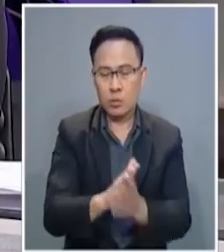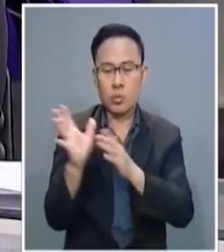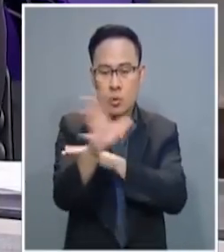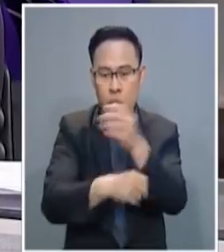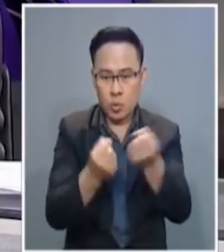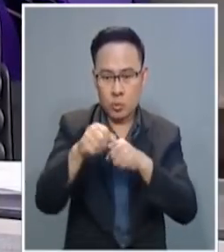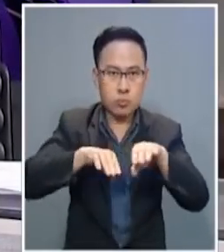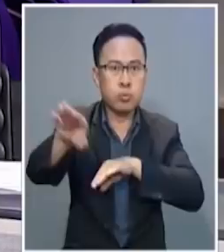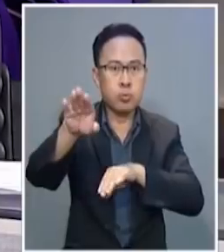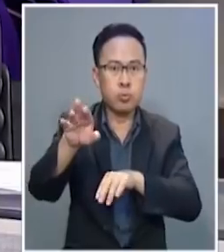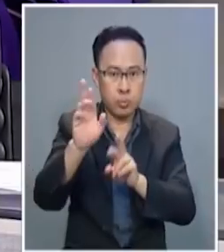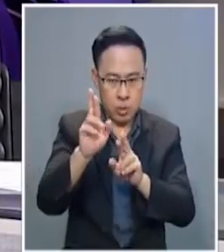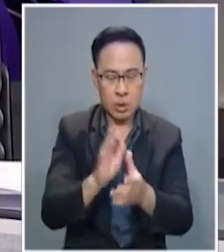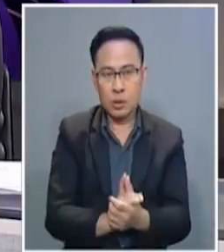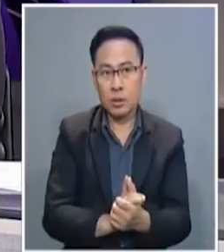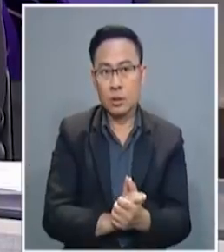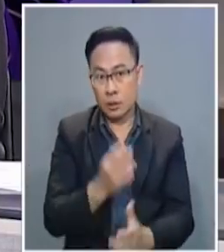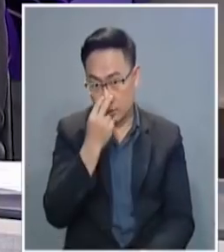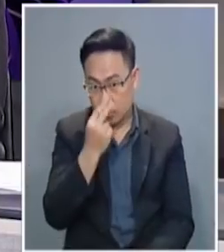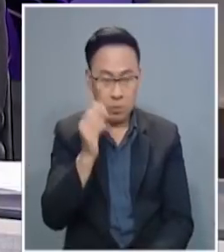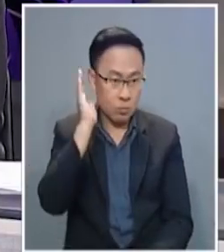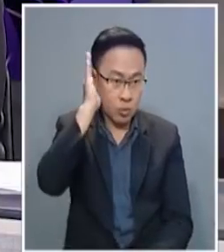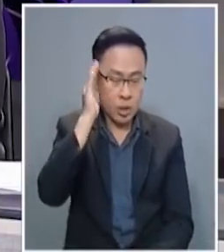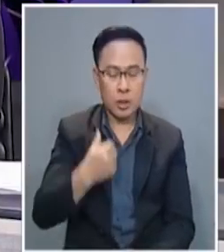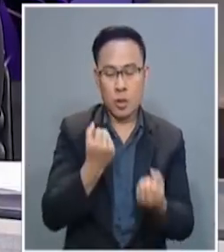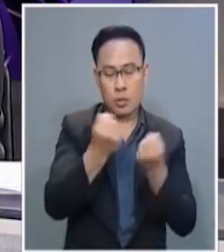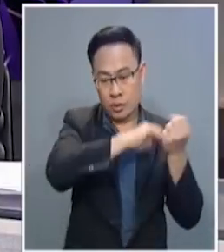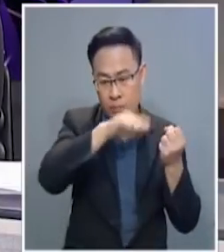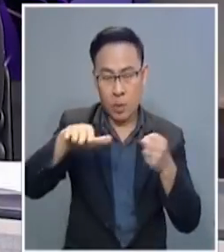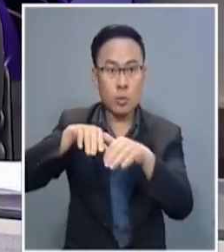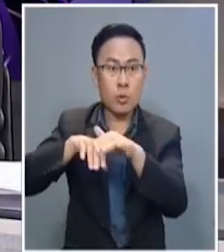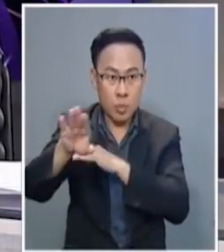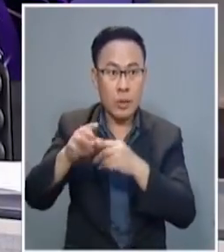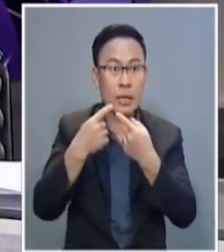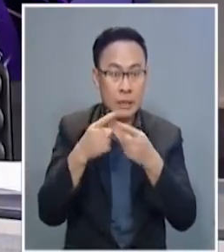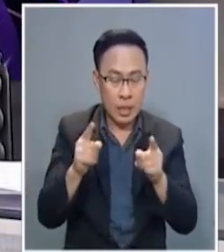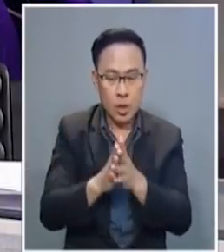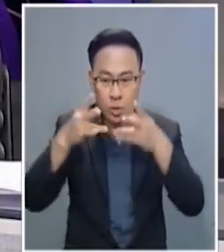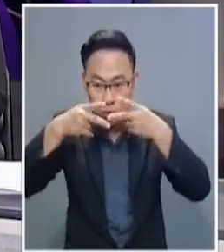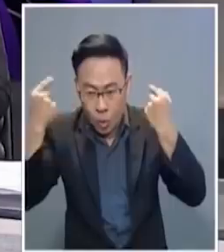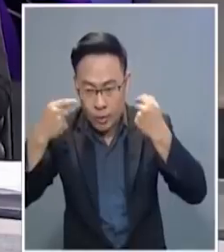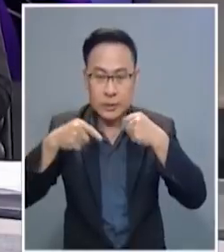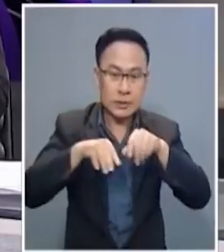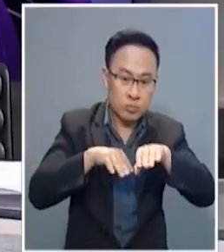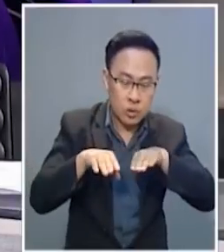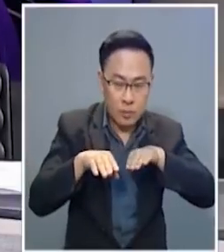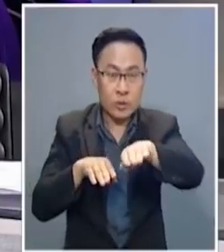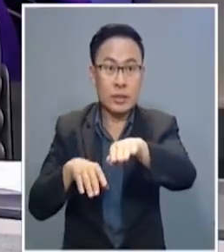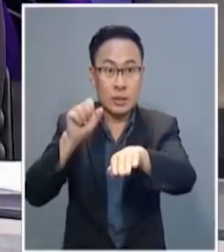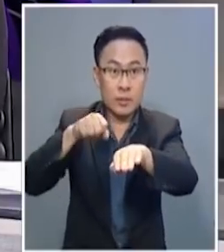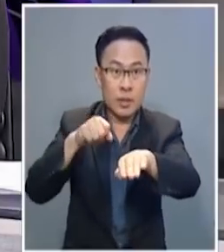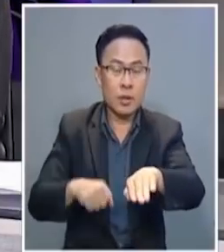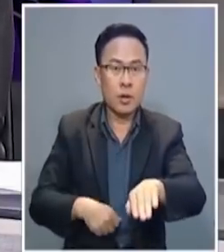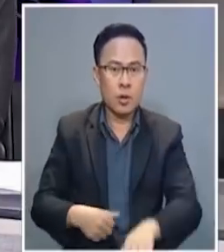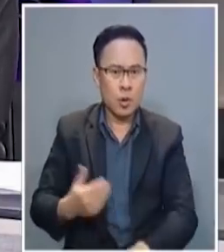มยรถเหมือนกรณีนี้ได้นะคะมีคุณพ่อคนนึงค่ะถูกขโมยรถกระบะนะคะแต่ว่ากรรมตามสนองโจรนะคะคือตอนที่กำลังหนีไปเนี่